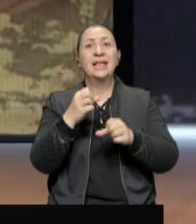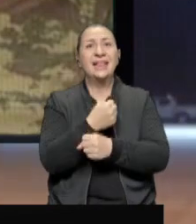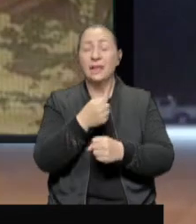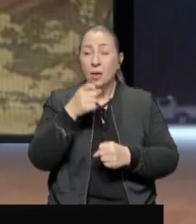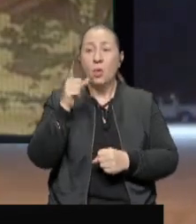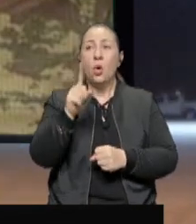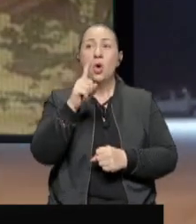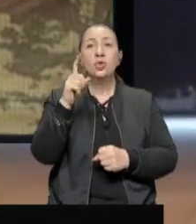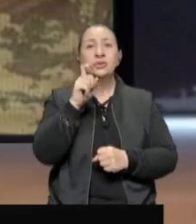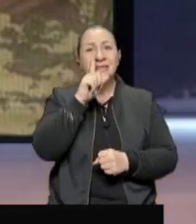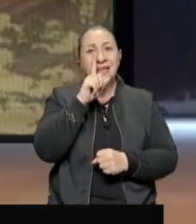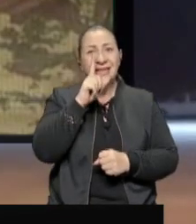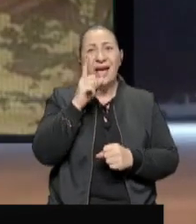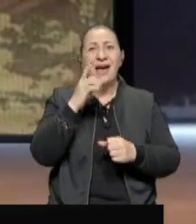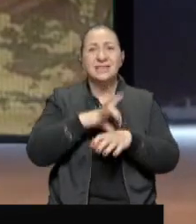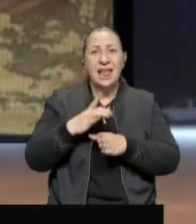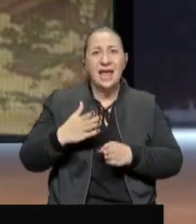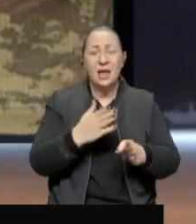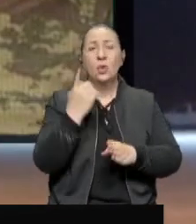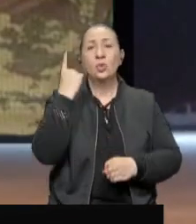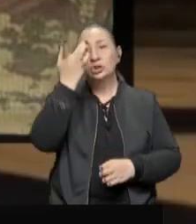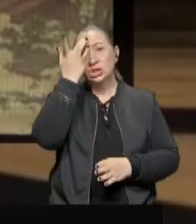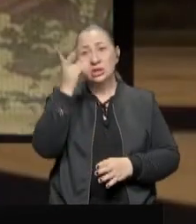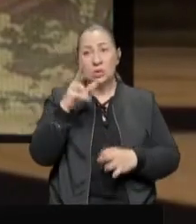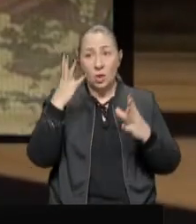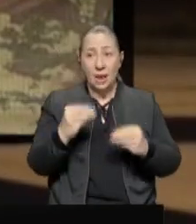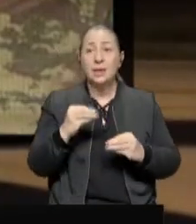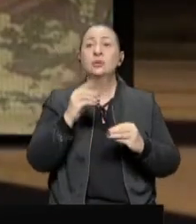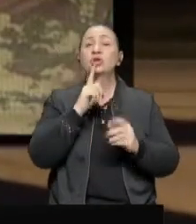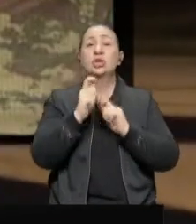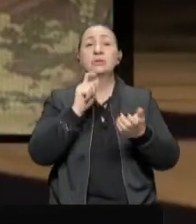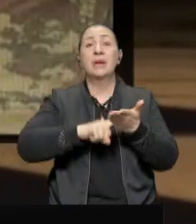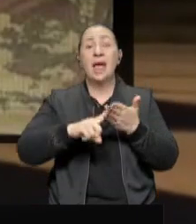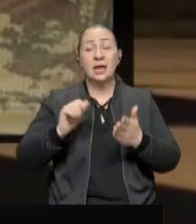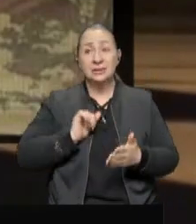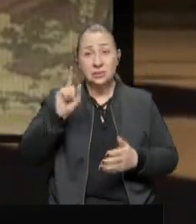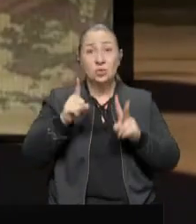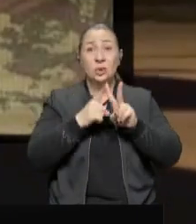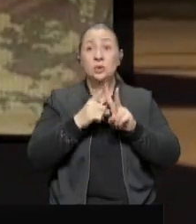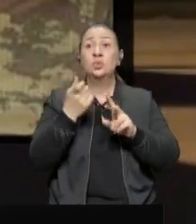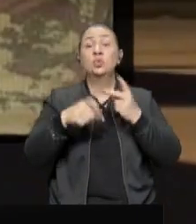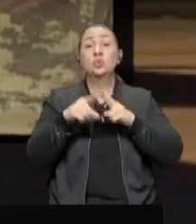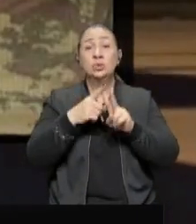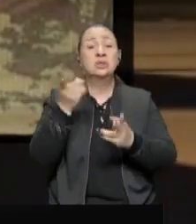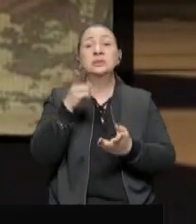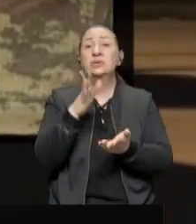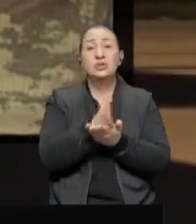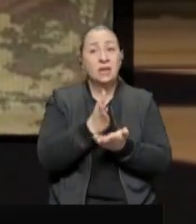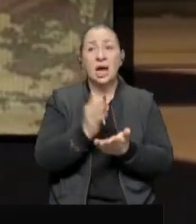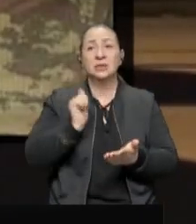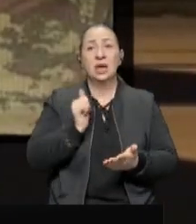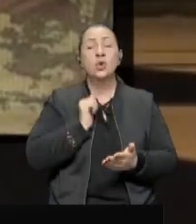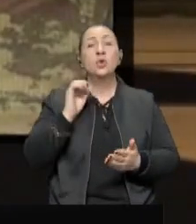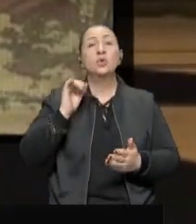Nisan'da yaralanan, tedavi gördüğü hastanede dün şehit olan piyade sözleşmeler Nurettin Uzun'un cenazesi de askeri